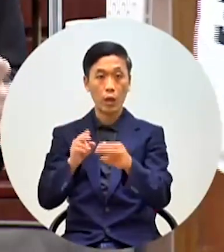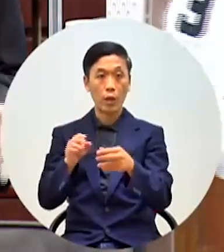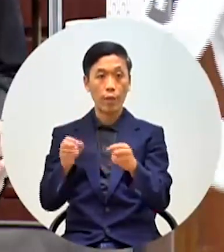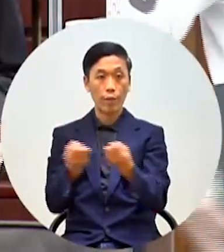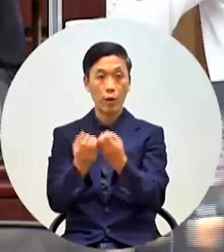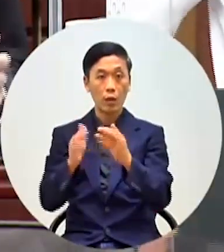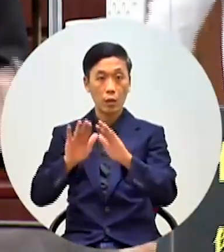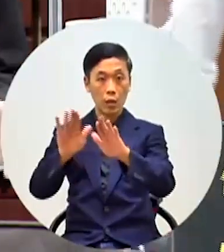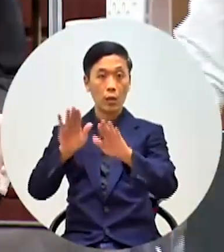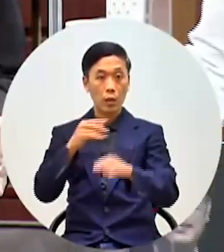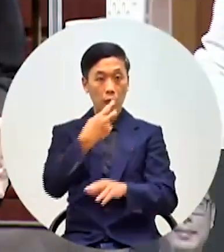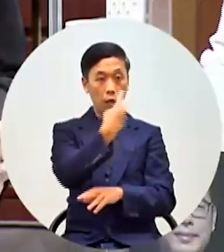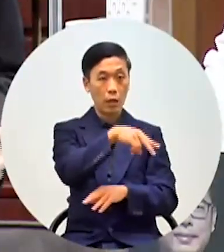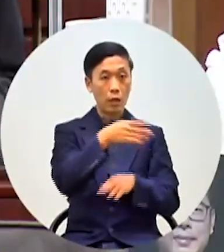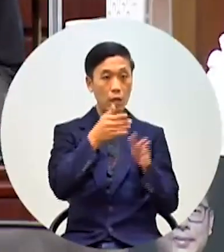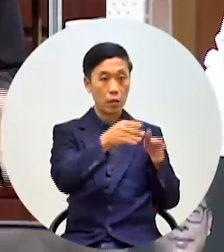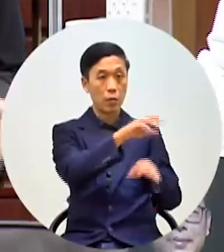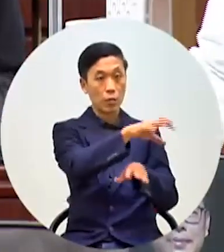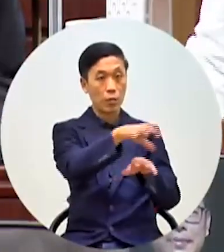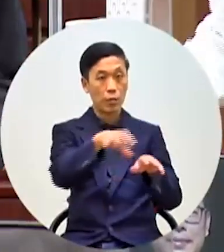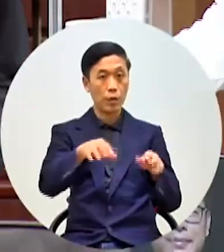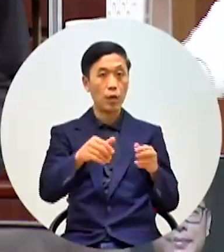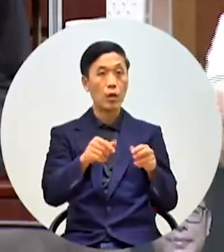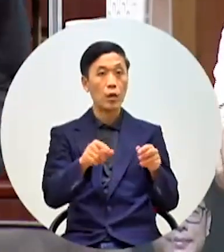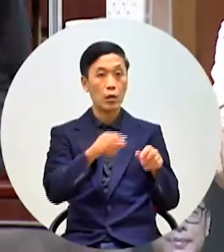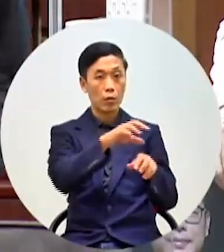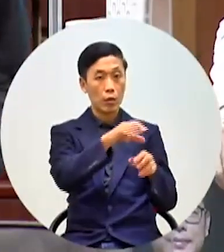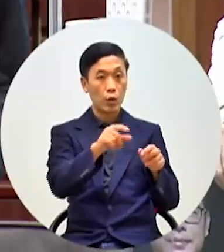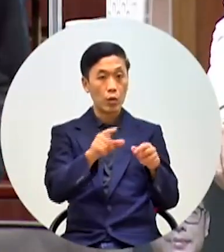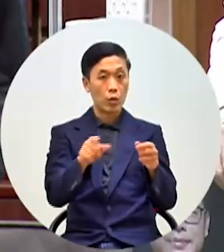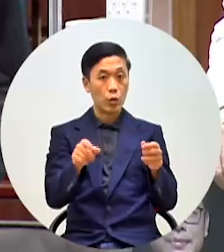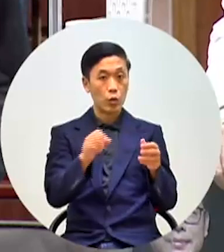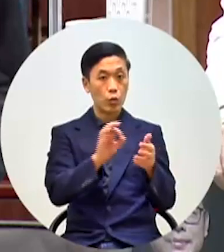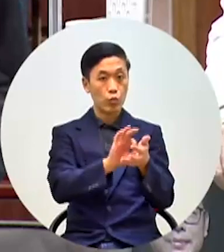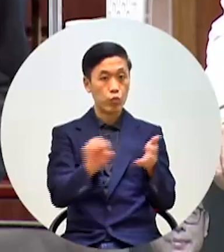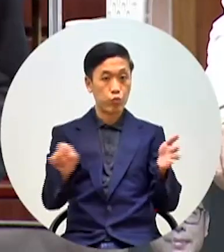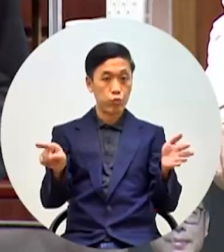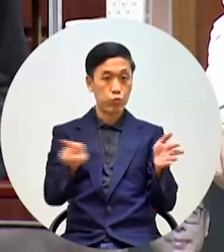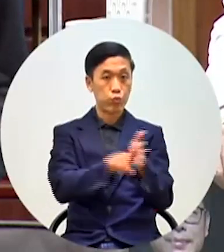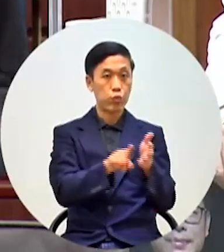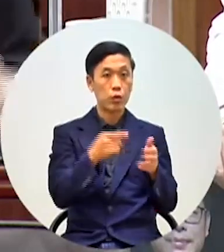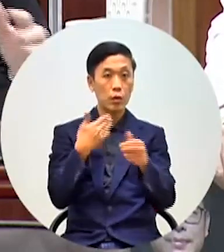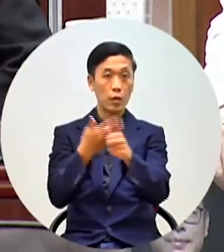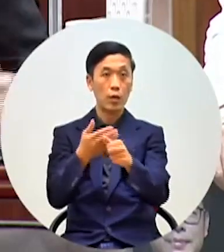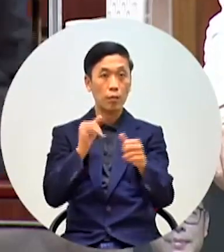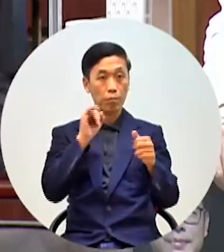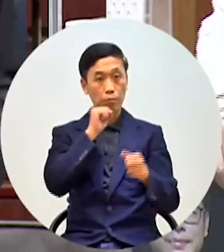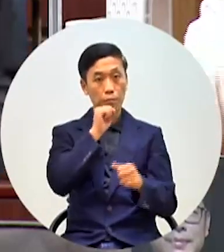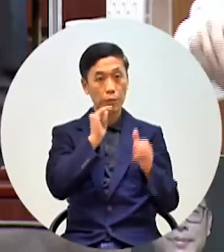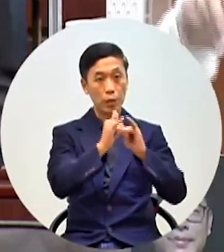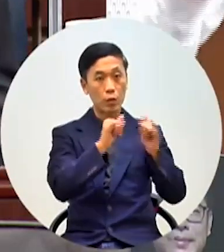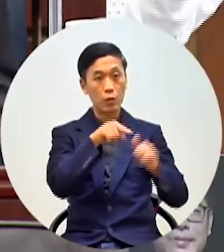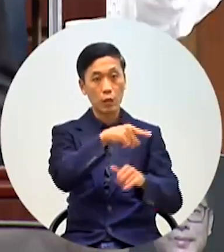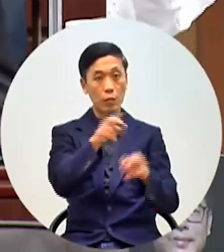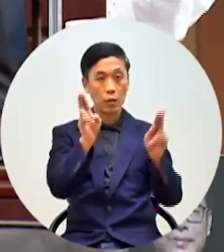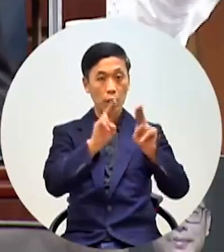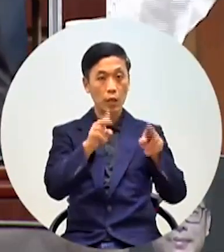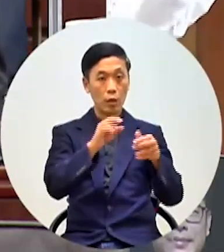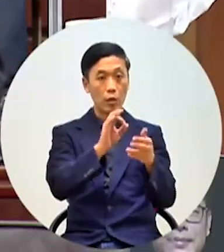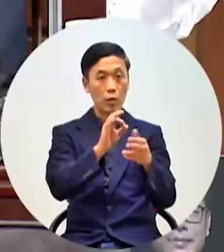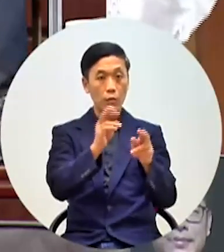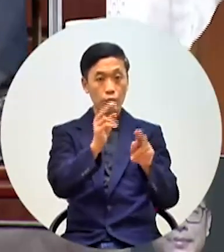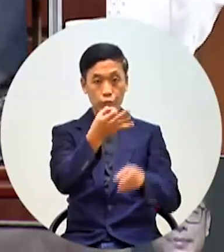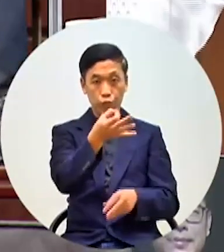地方环境的永续，也能够提供民众啊适当的这个电费的折抵来照顾我们的养殖户。